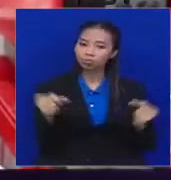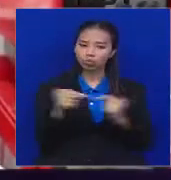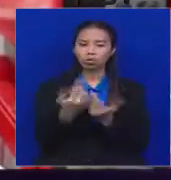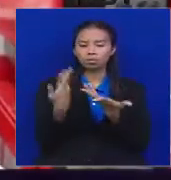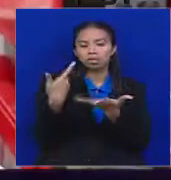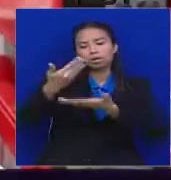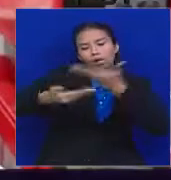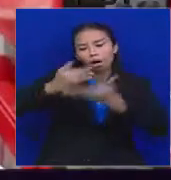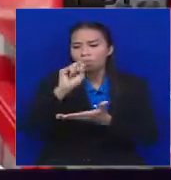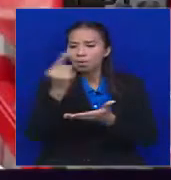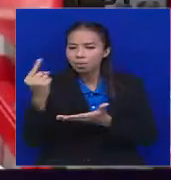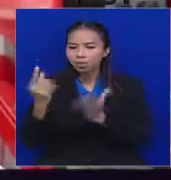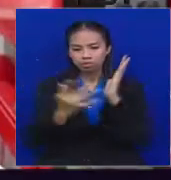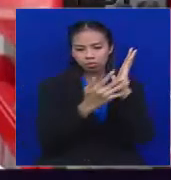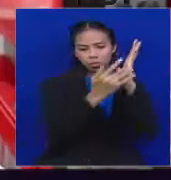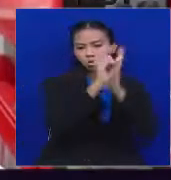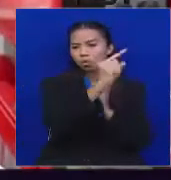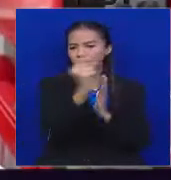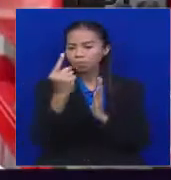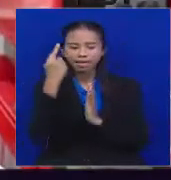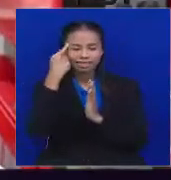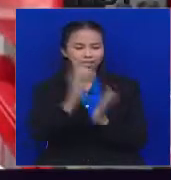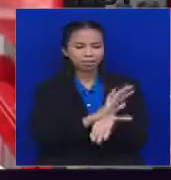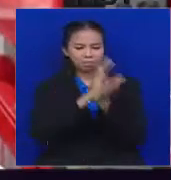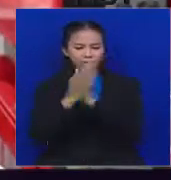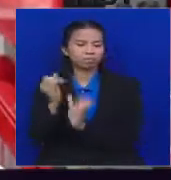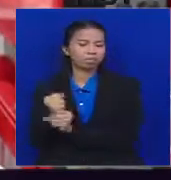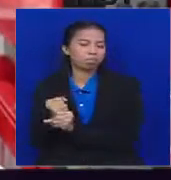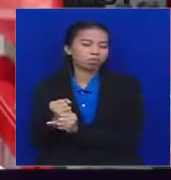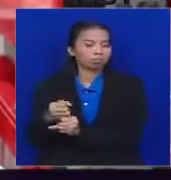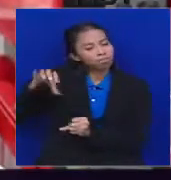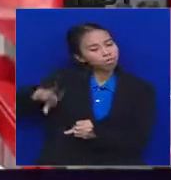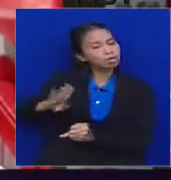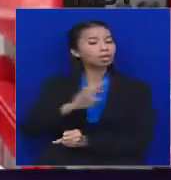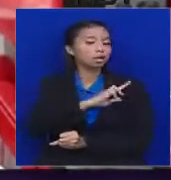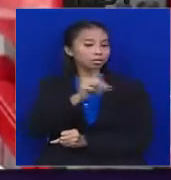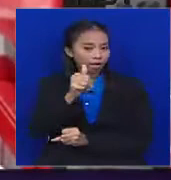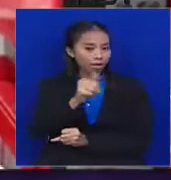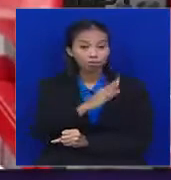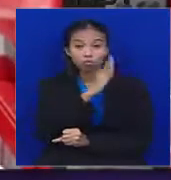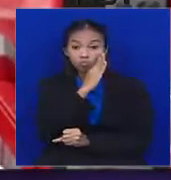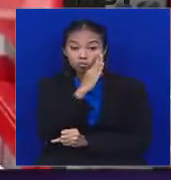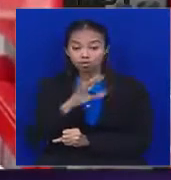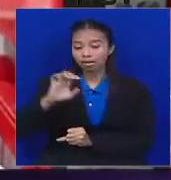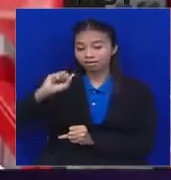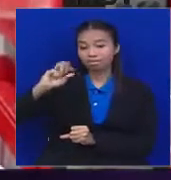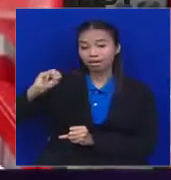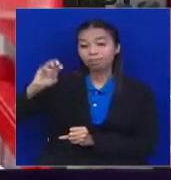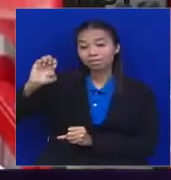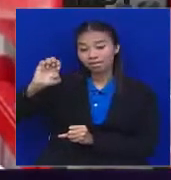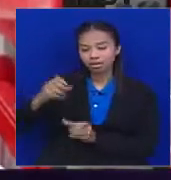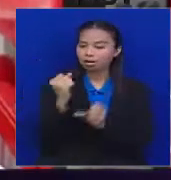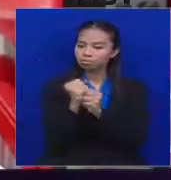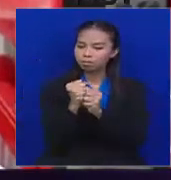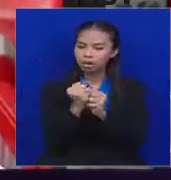ม่ๆการนำเอาเทคโนโลยีนวัตกรรมเข้ามาปรับเปลี่ยนในกระบวนการผลิตนะครับก็ต้องย้ำเลยนะครับว่าปัจจุบันเองนะครับหาก SME ของเราไม่ปรับเปลี่ยนกระบวนการผลิ